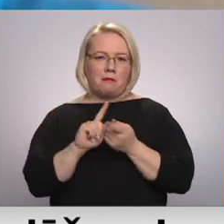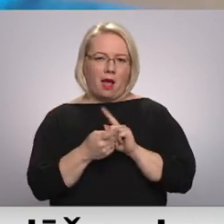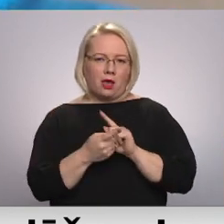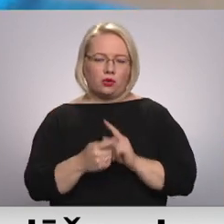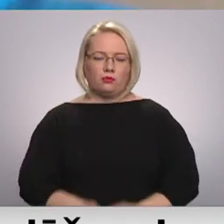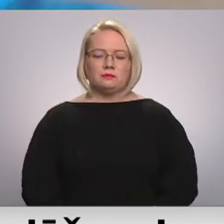Latvijas televīzija.